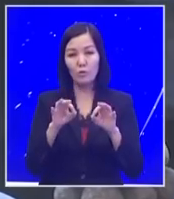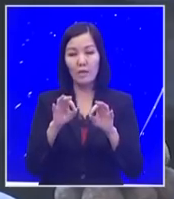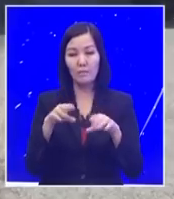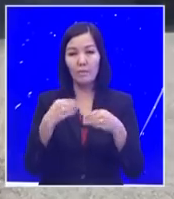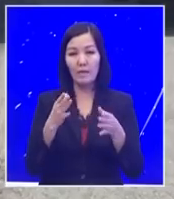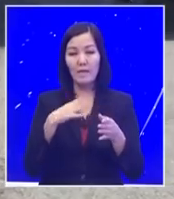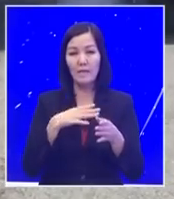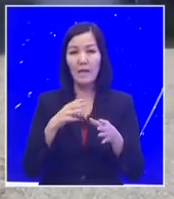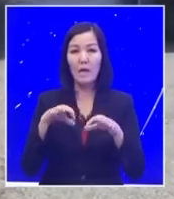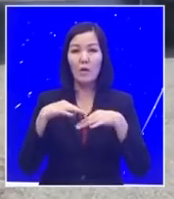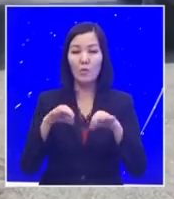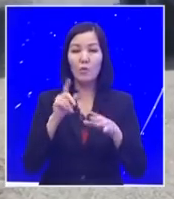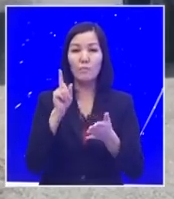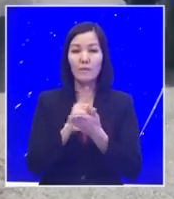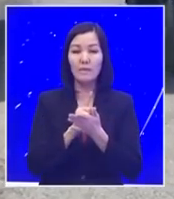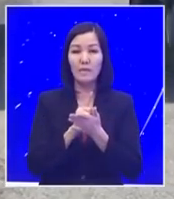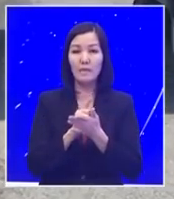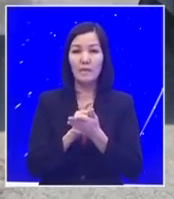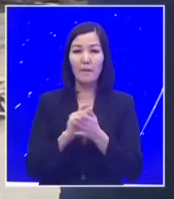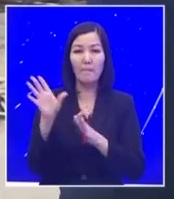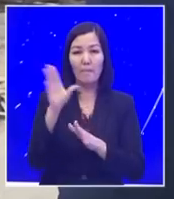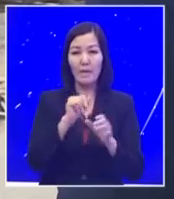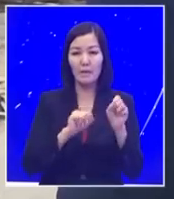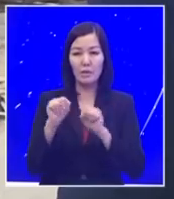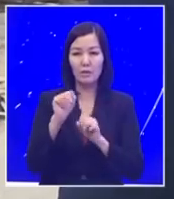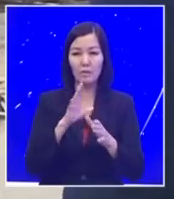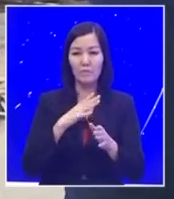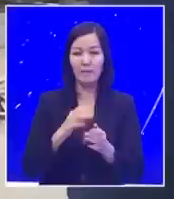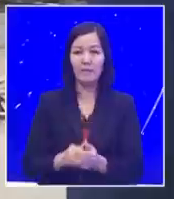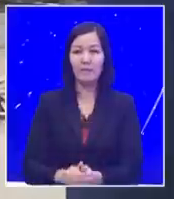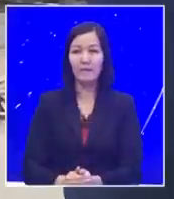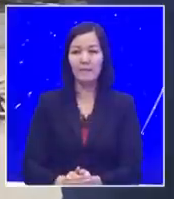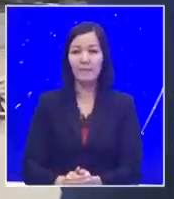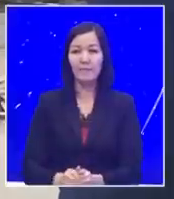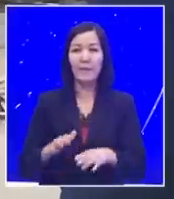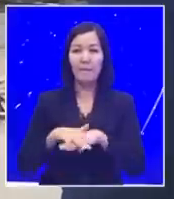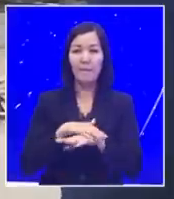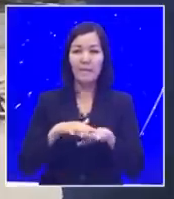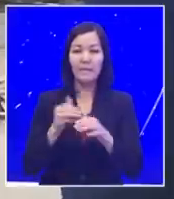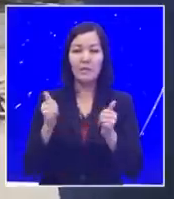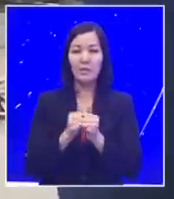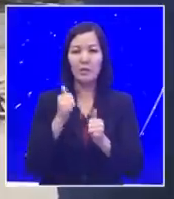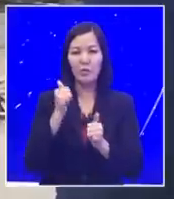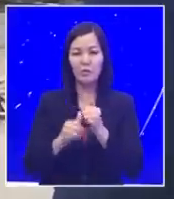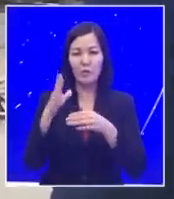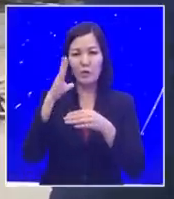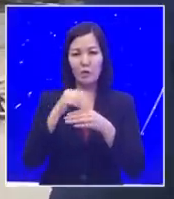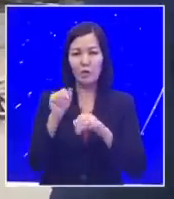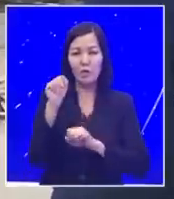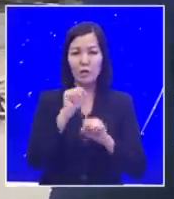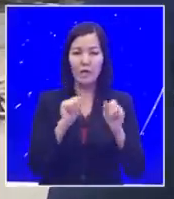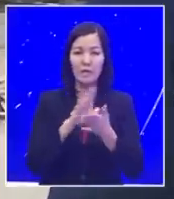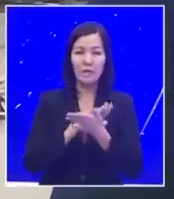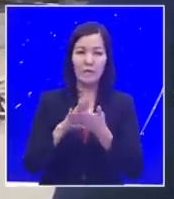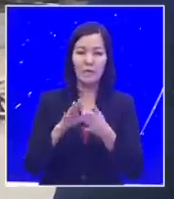аумаққа келген көліктер міндетті түрде дезинфекцияланады. Санитарные меры применяются. Базар аумағында күнде кешкісін санитарлық тазалау